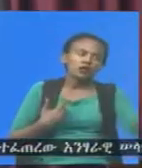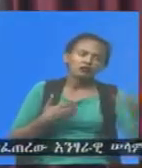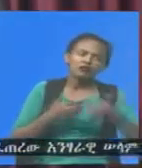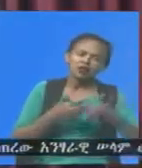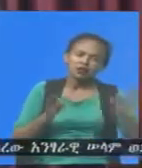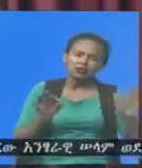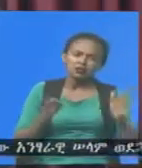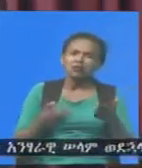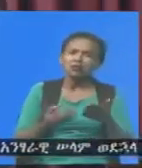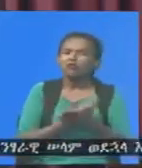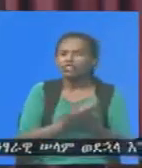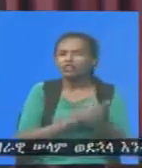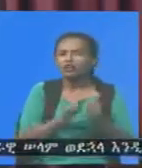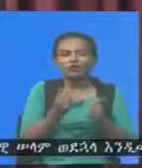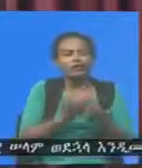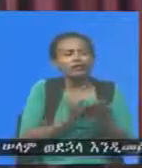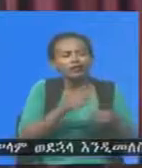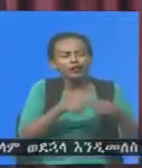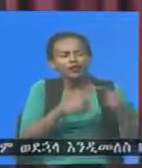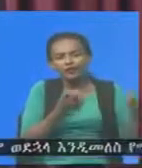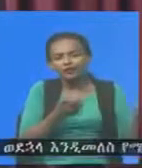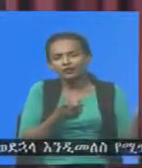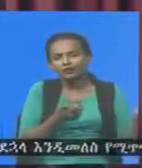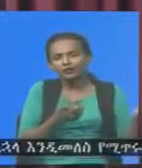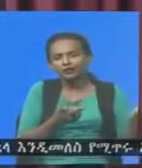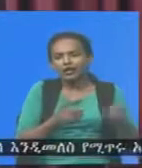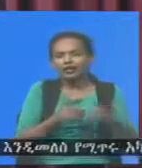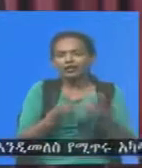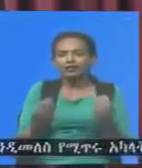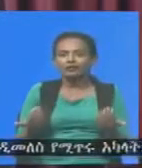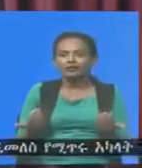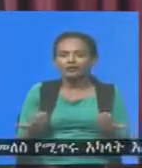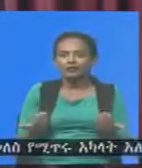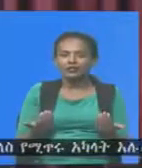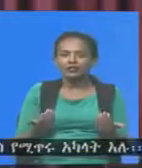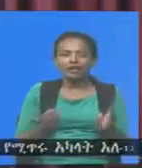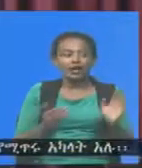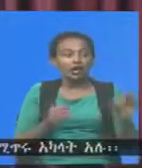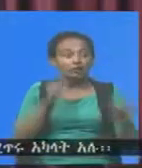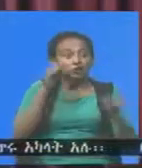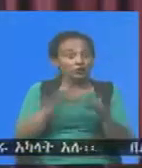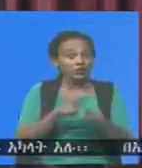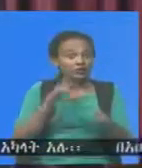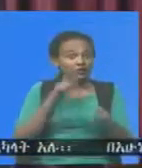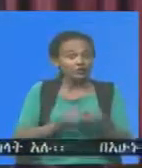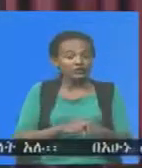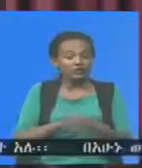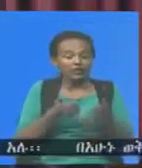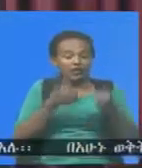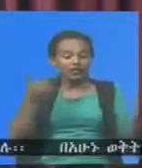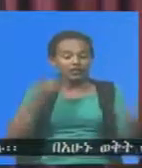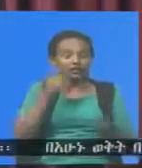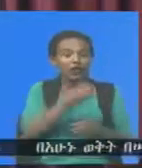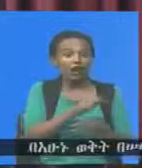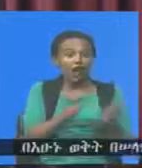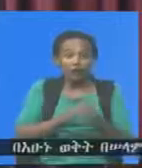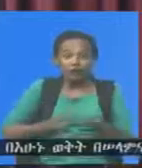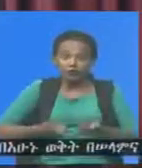ፋሽኑ አልፎበታል። የት ትገነጠላለህ? እንዴት ከራስህ ወንድምና እህት ልገንጠል ትላለህ? አብረ መኖር